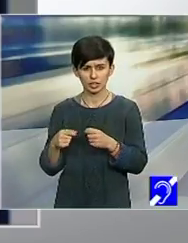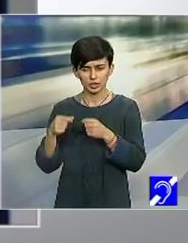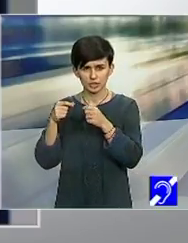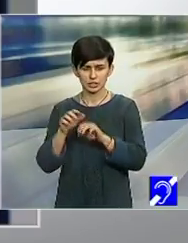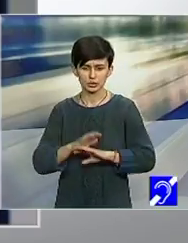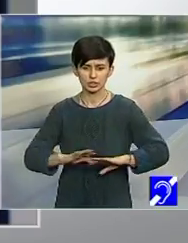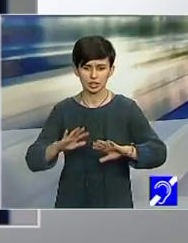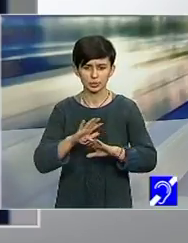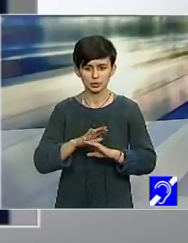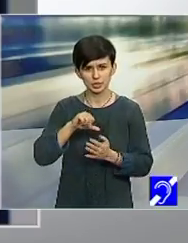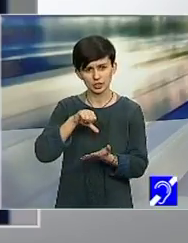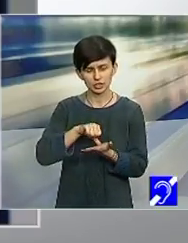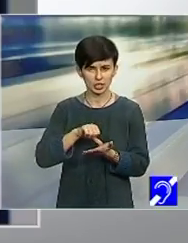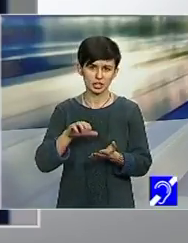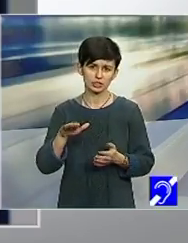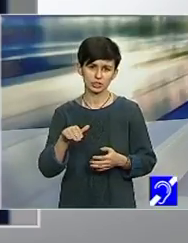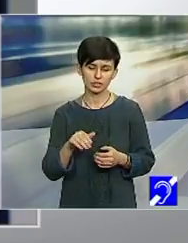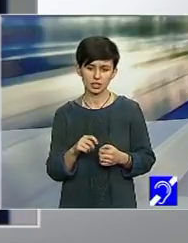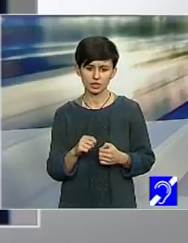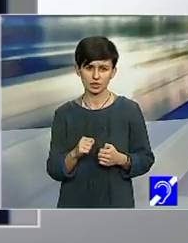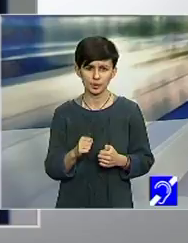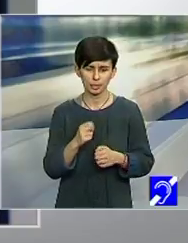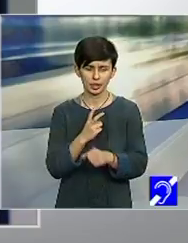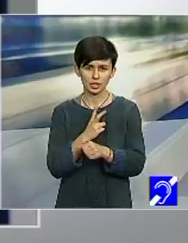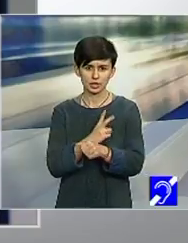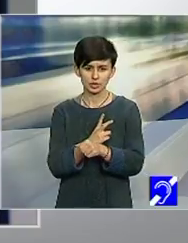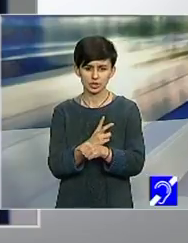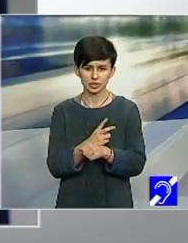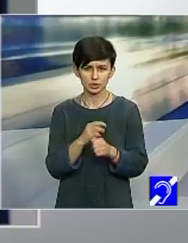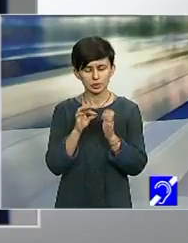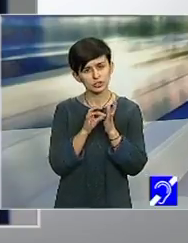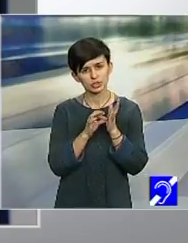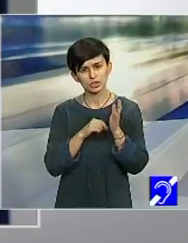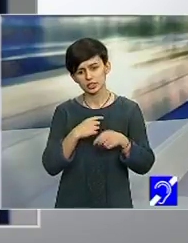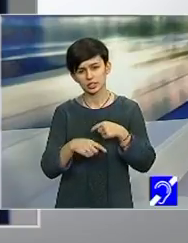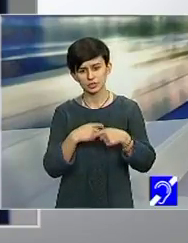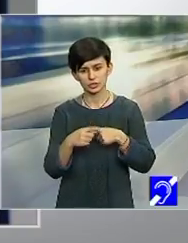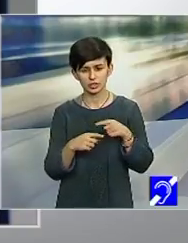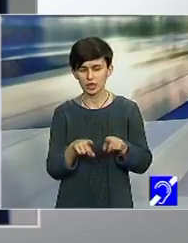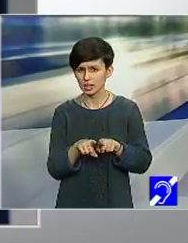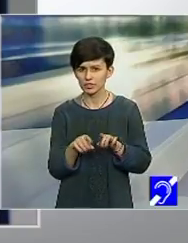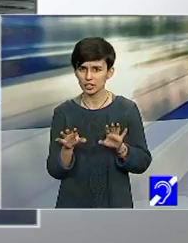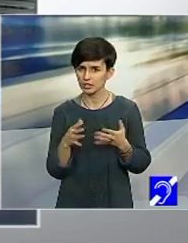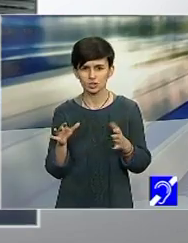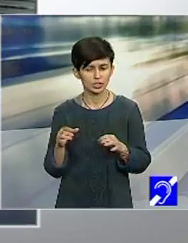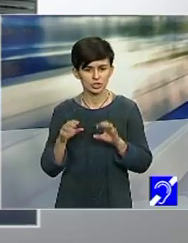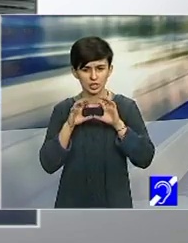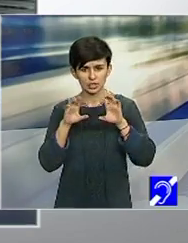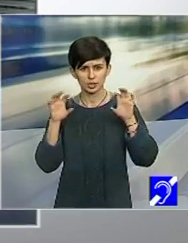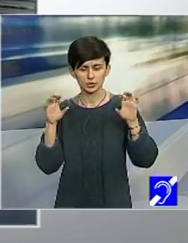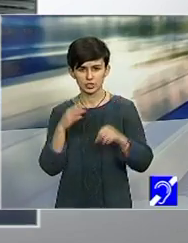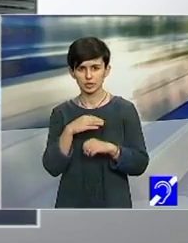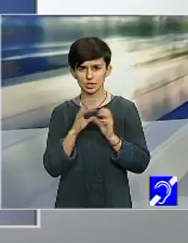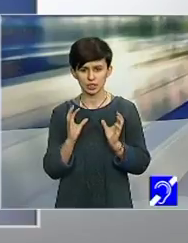centrală și va avea probabil un statut și condiții de funcționare ca orice muzeu național din România.